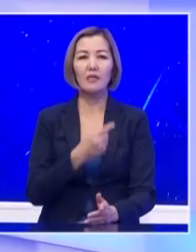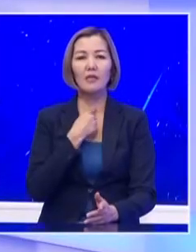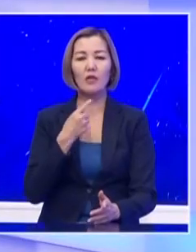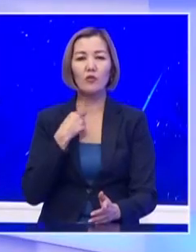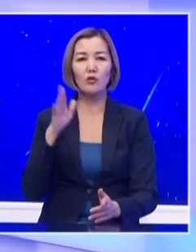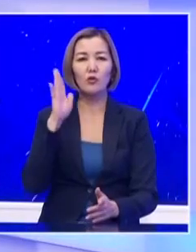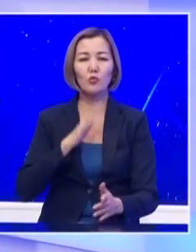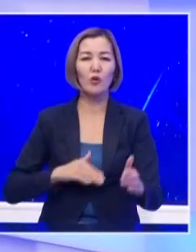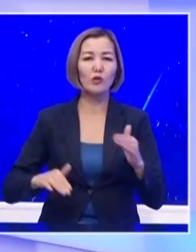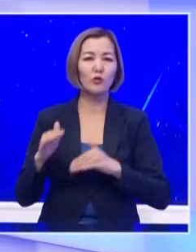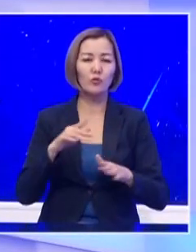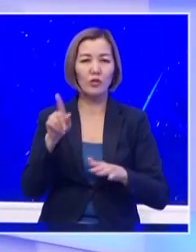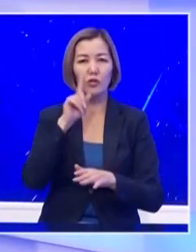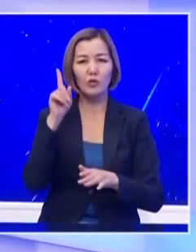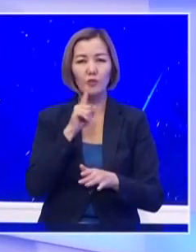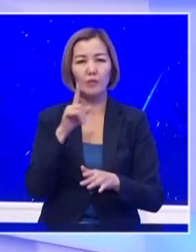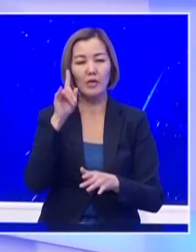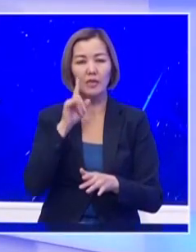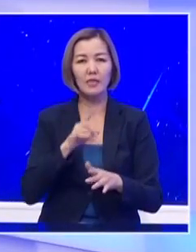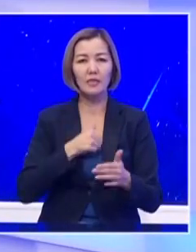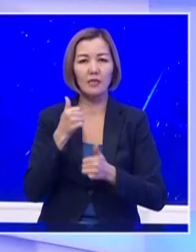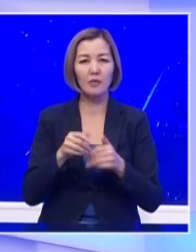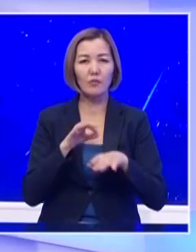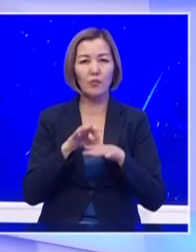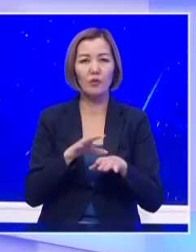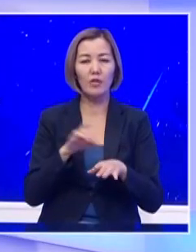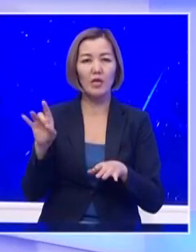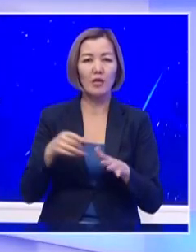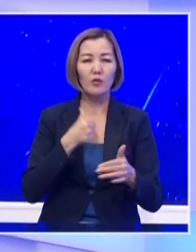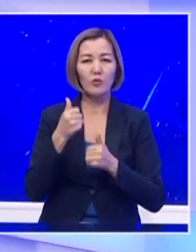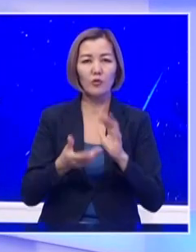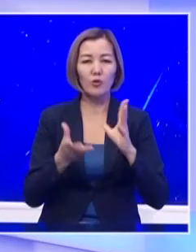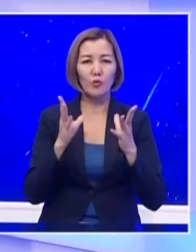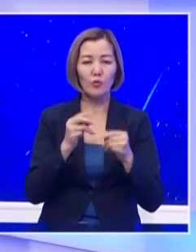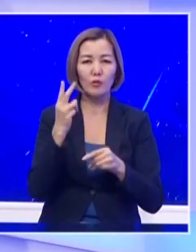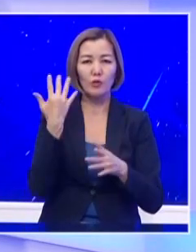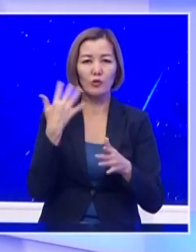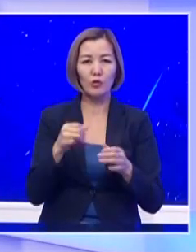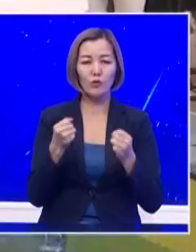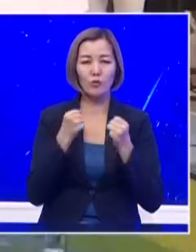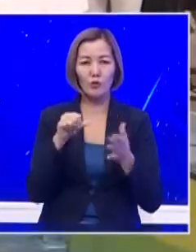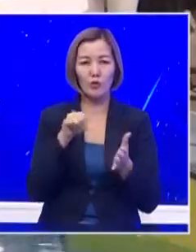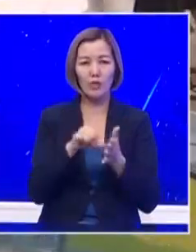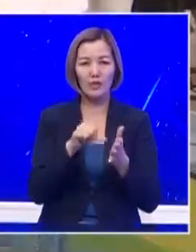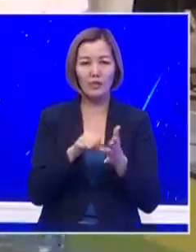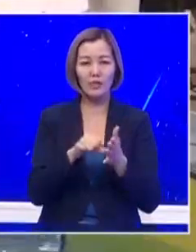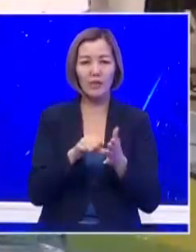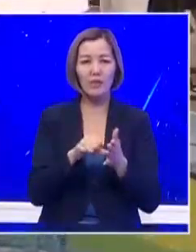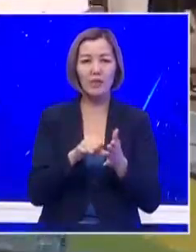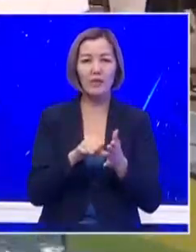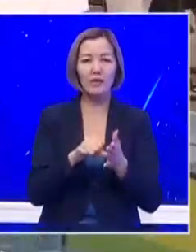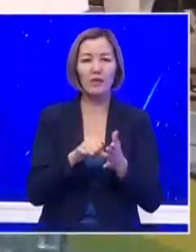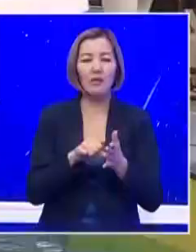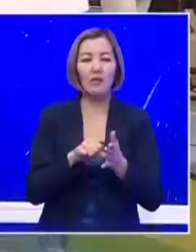Талдықорғанда суға жүзуден жасөспірімдер арасында Қазақстан біріншілігі өтті. Республикалық турнирге еліміздің әр аймағынан 250-ден аса спортшы